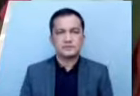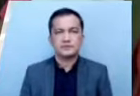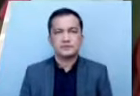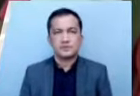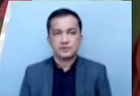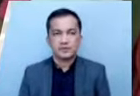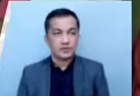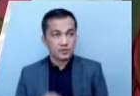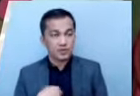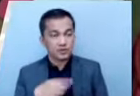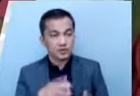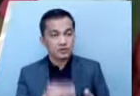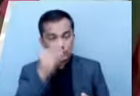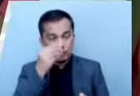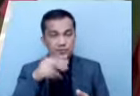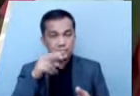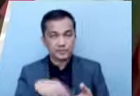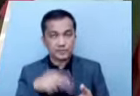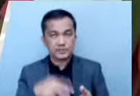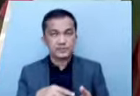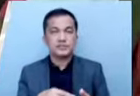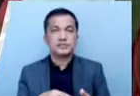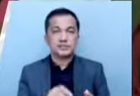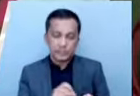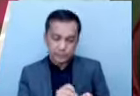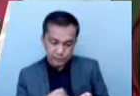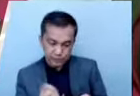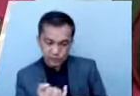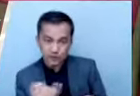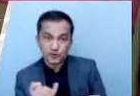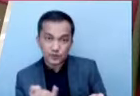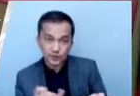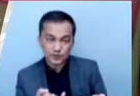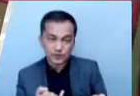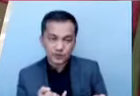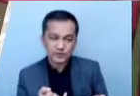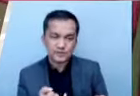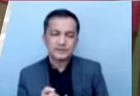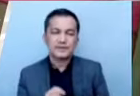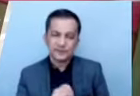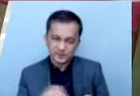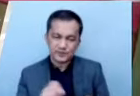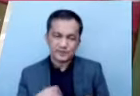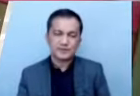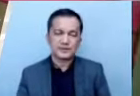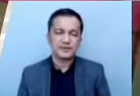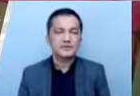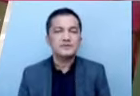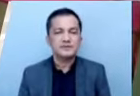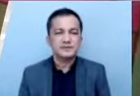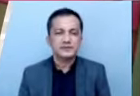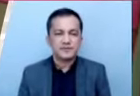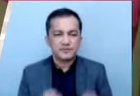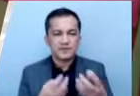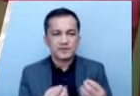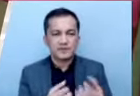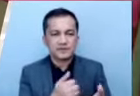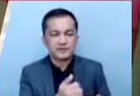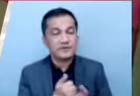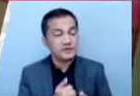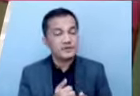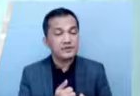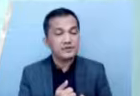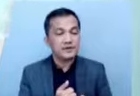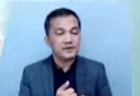magbasa, mag-trace at magsulat. Marami po ang naitulong sa akin ng